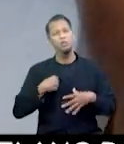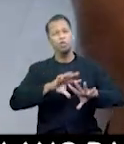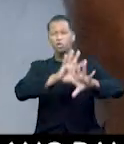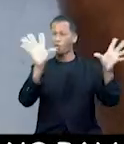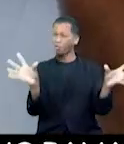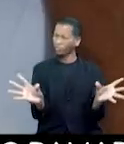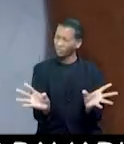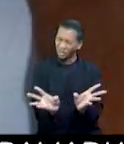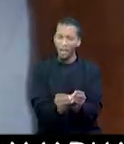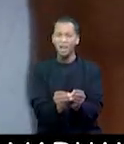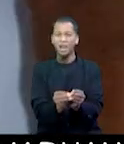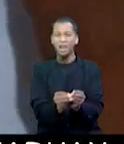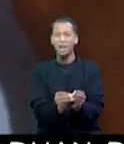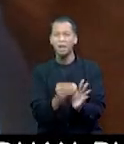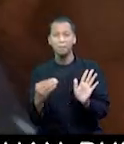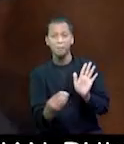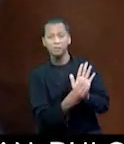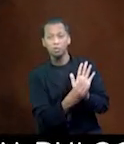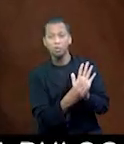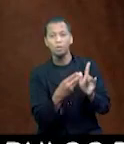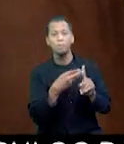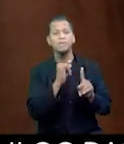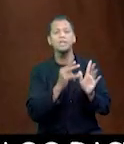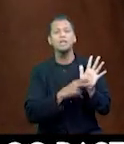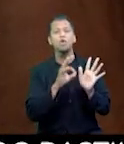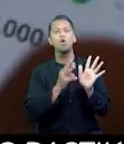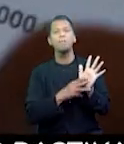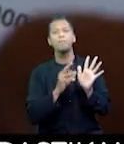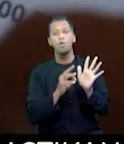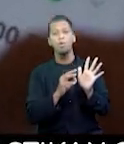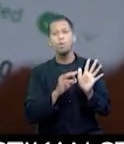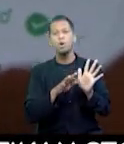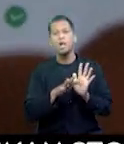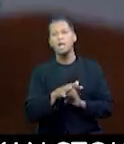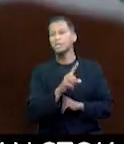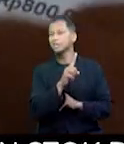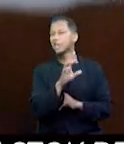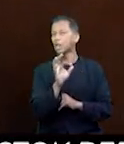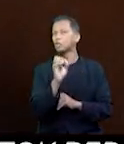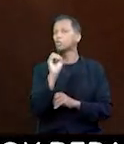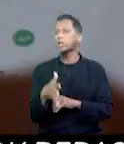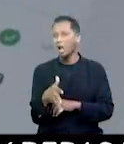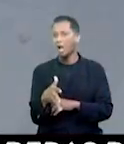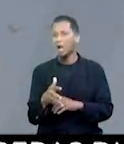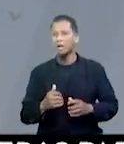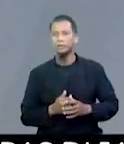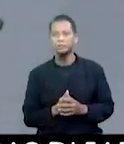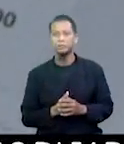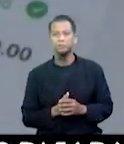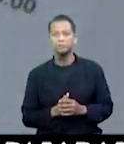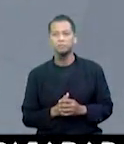ke binary option ini, Binomo ini khususnya, kurang lebih 100 juta. Gara-gara main trading Binomo